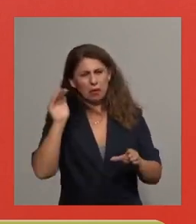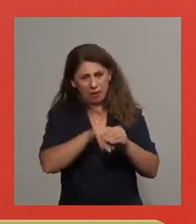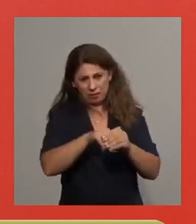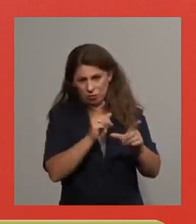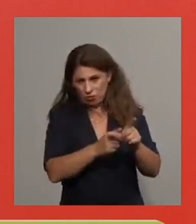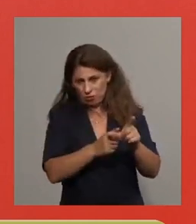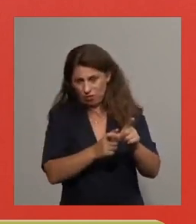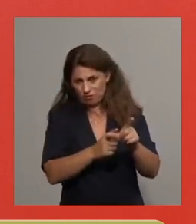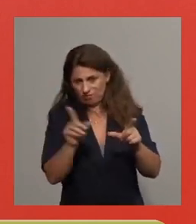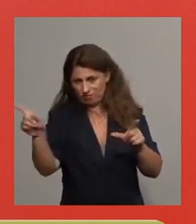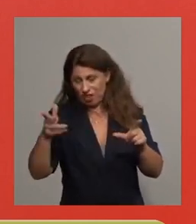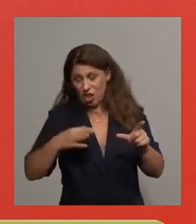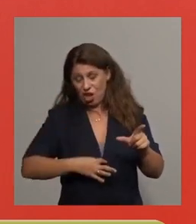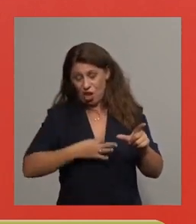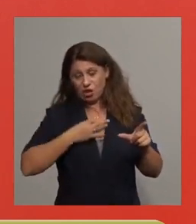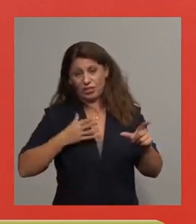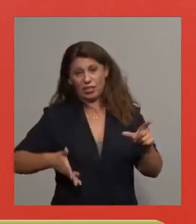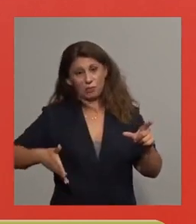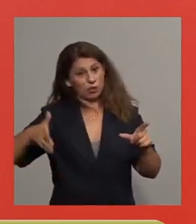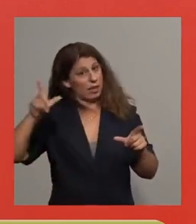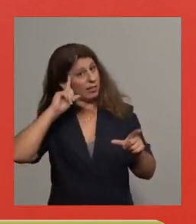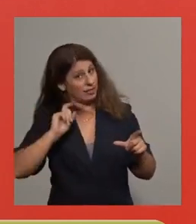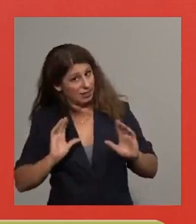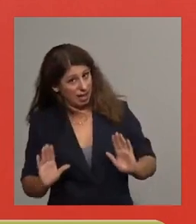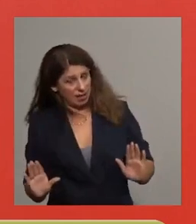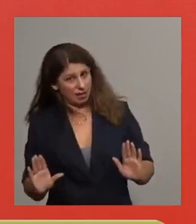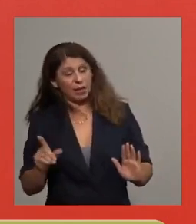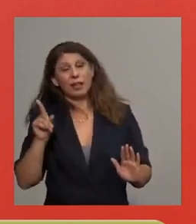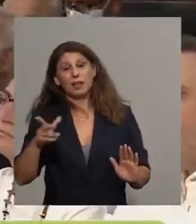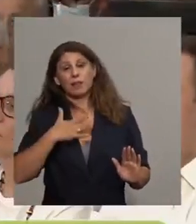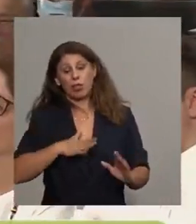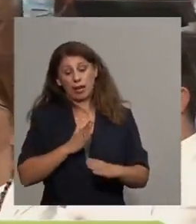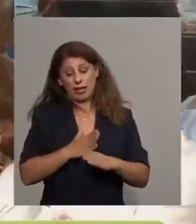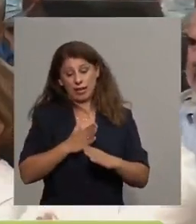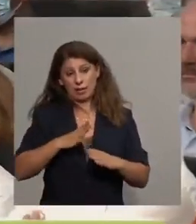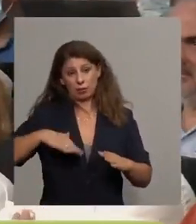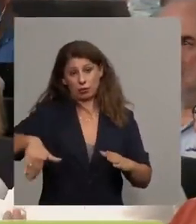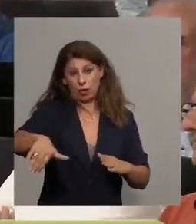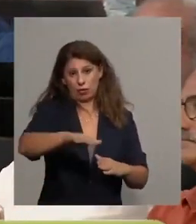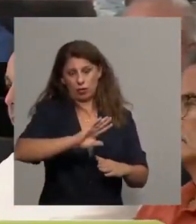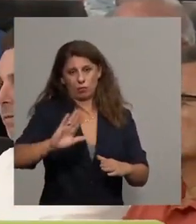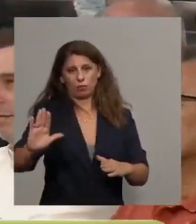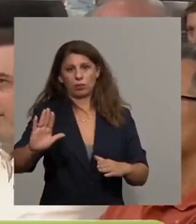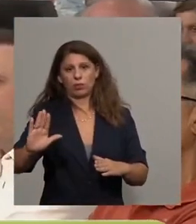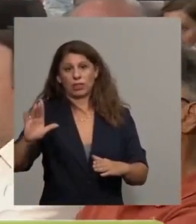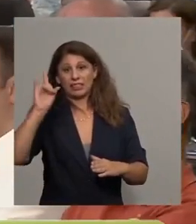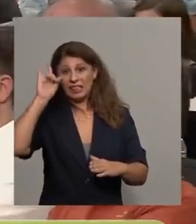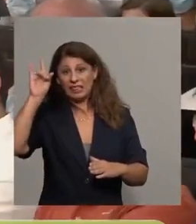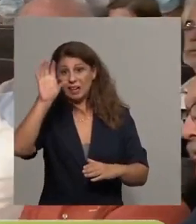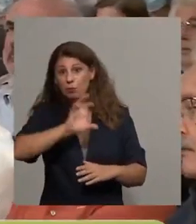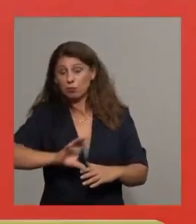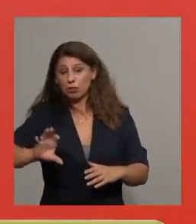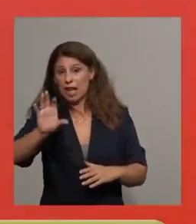κουκουέ. Ο κύριος Μητσοτάκης ξέρει, και αυτό θέλει να κρύψει από το λαό μας, πως τα τέρατα που